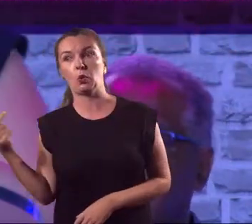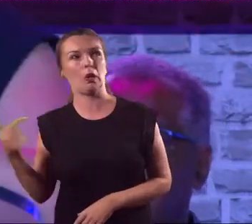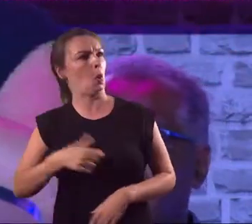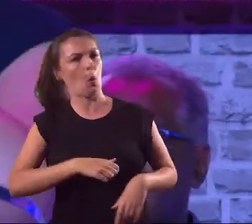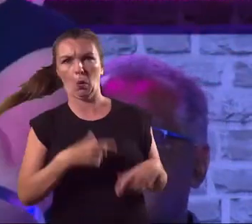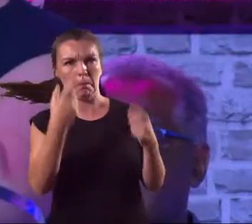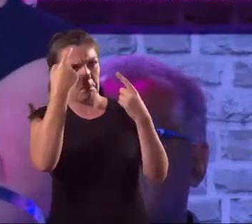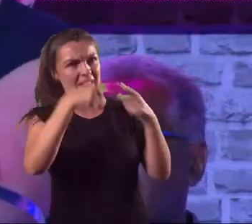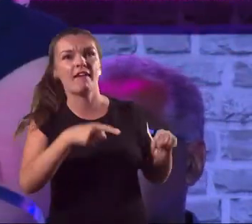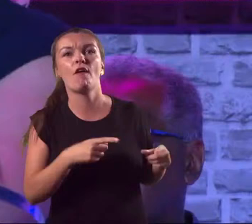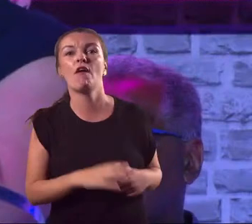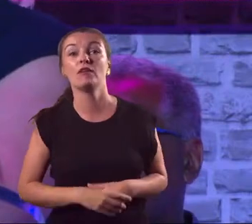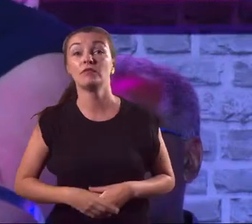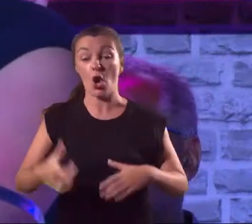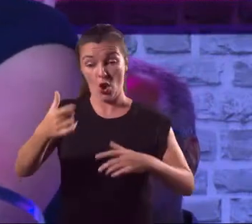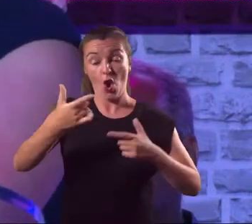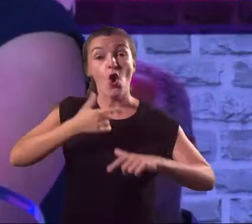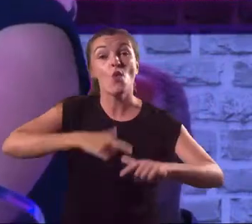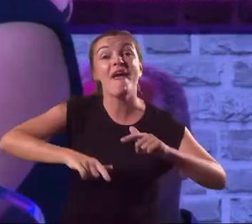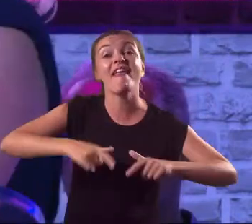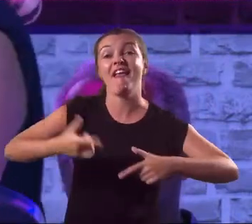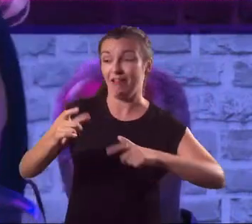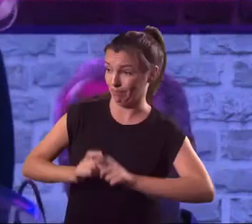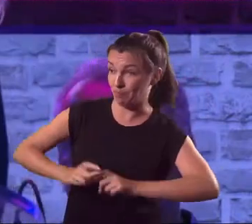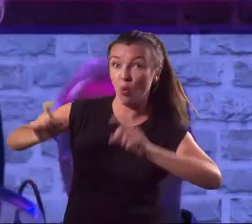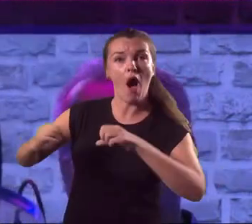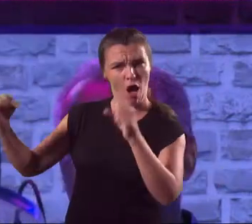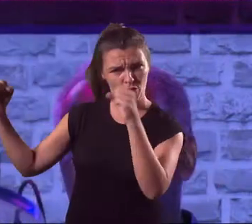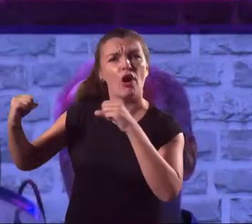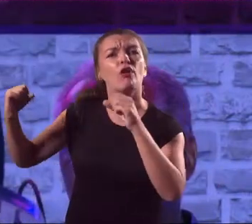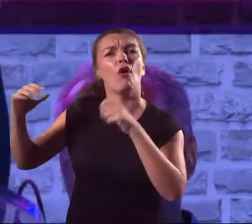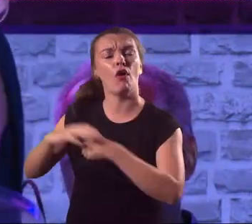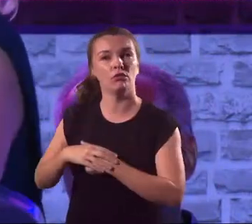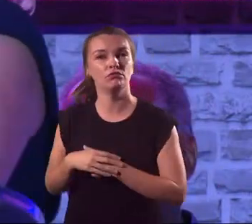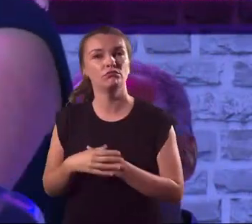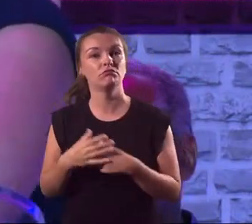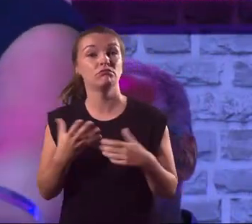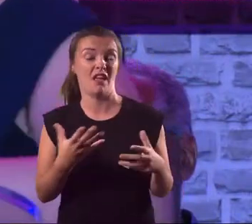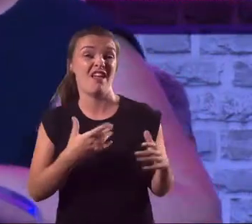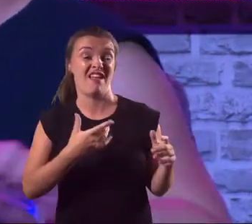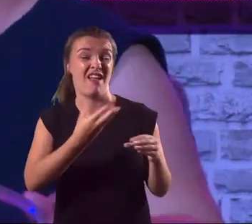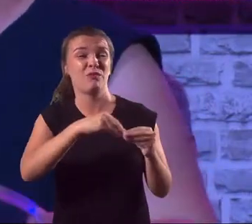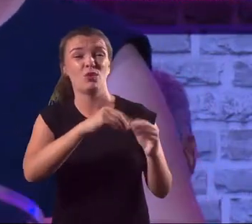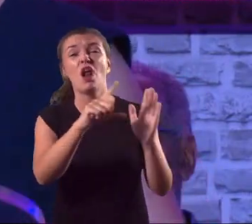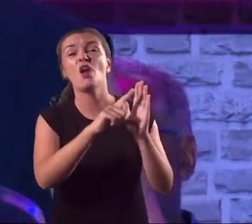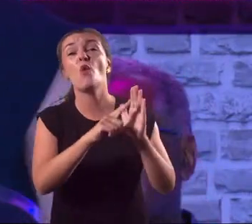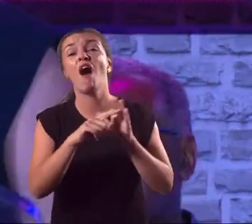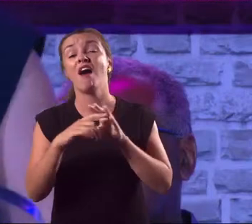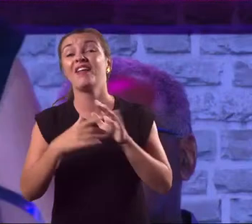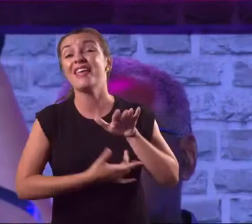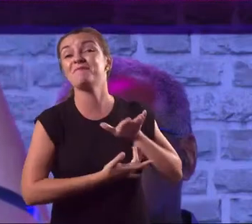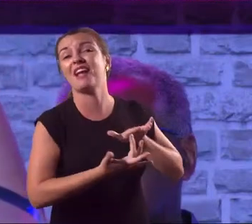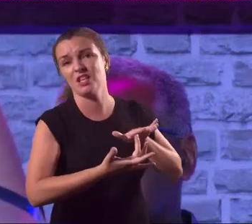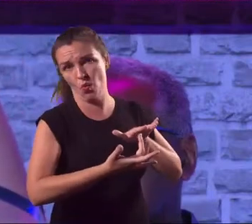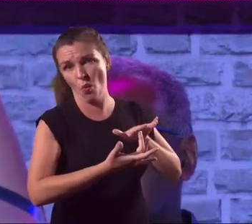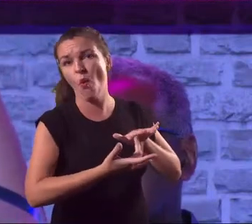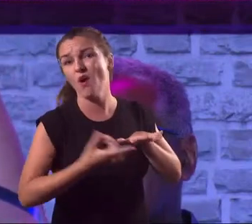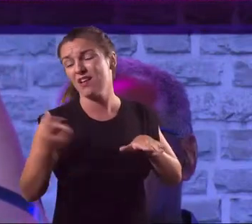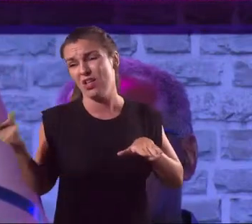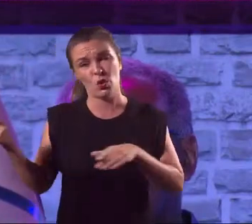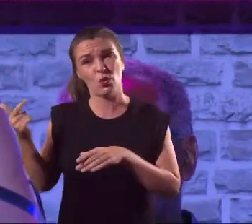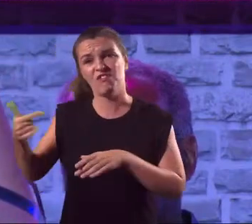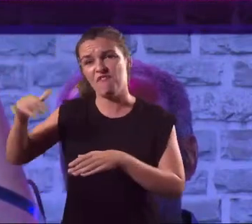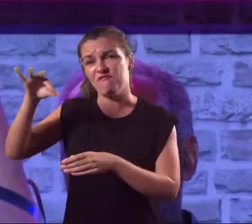Ils votent ensemble pour augmenter les loyers, et ils ont même été jusqu'à voter cette infâme loi immigration, où pour la première fois